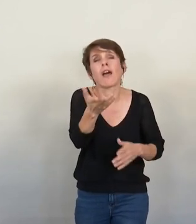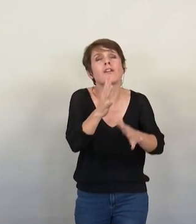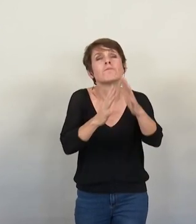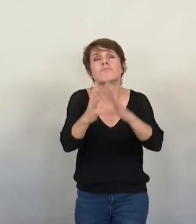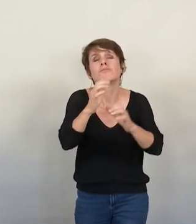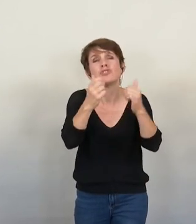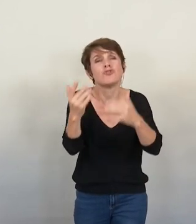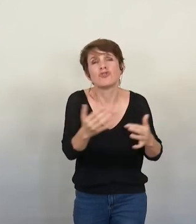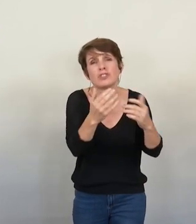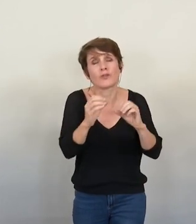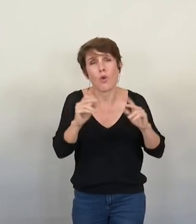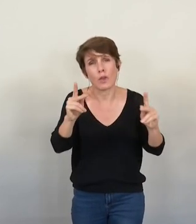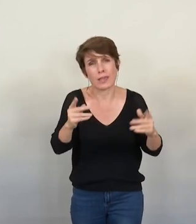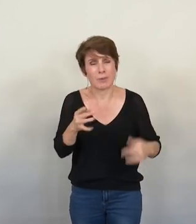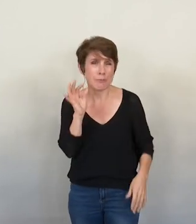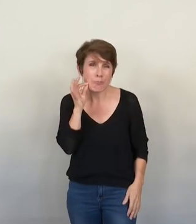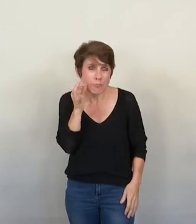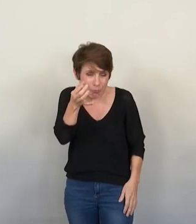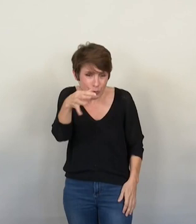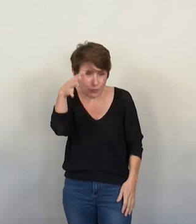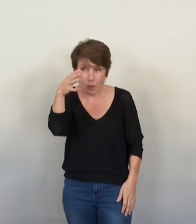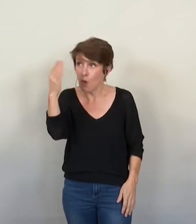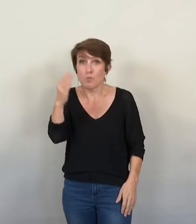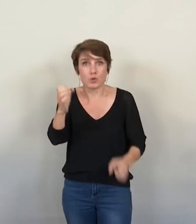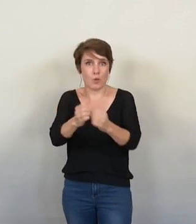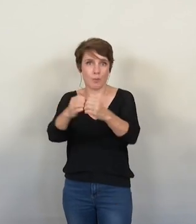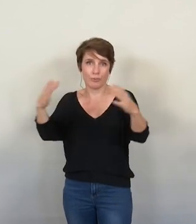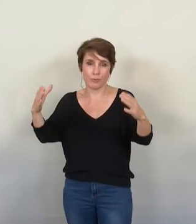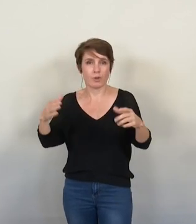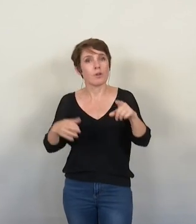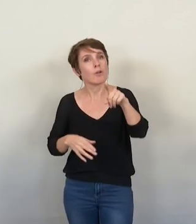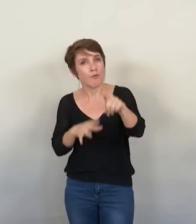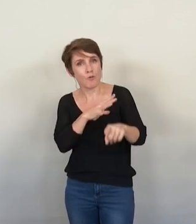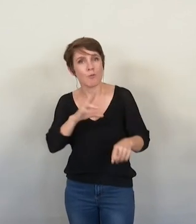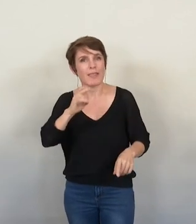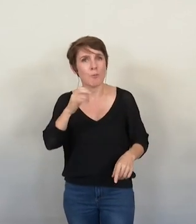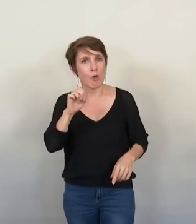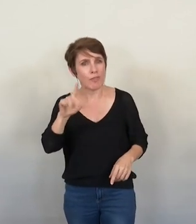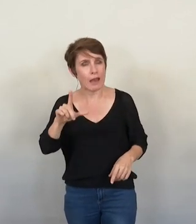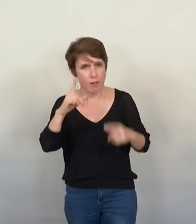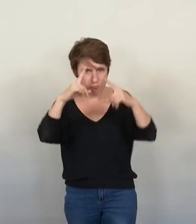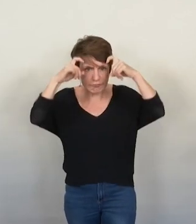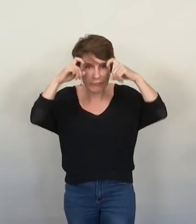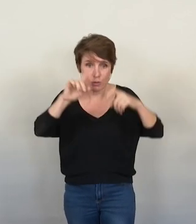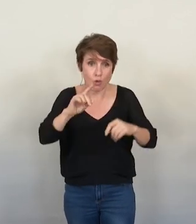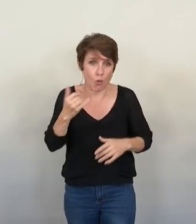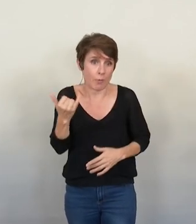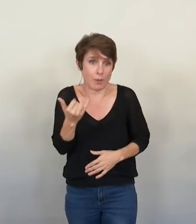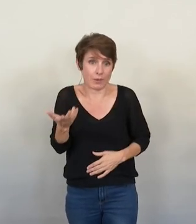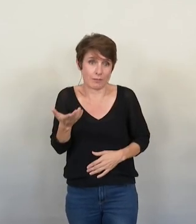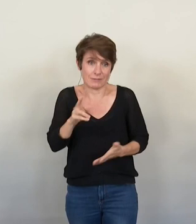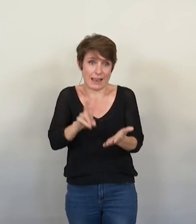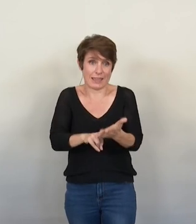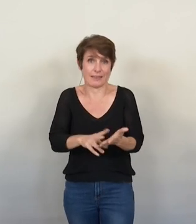énoncez qui sont en fait une goutte d'eau dans le besoin ne sourcillez pas Madame Pentel c'est la réalité ensuite